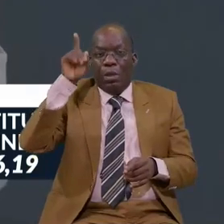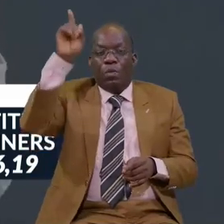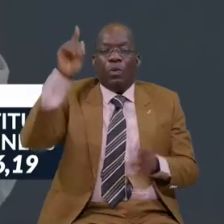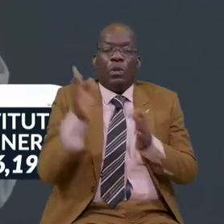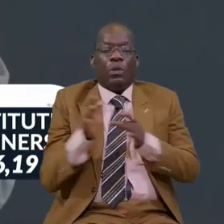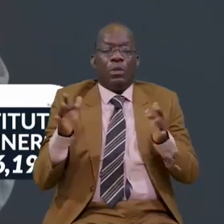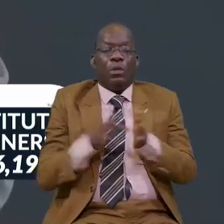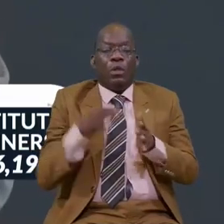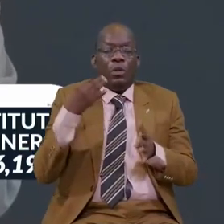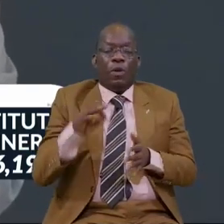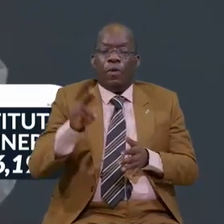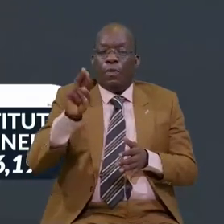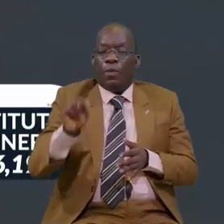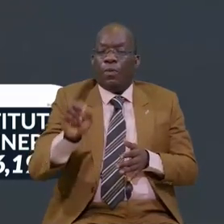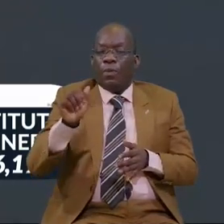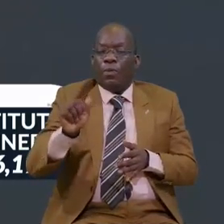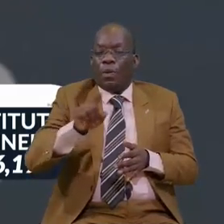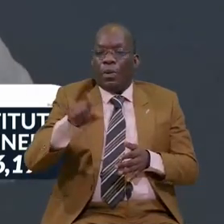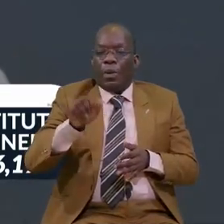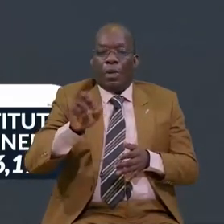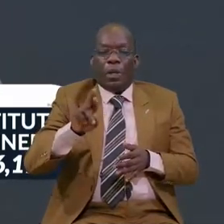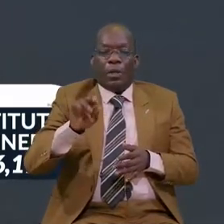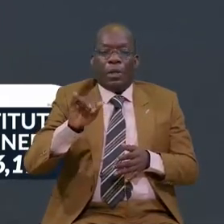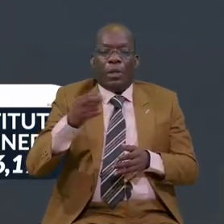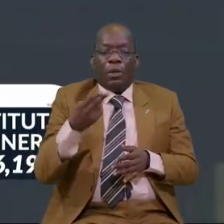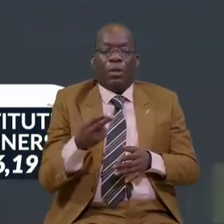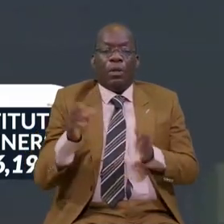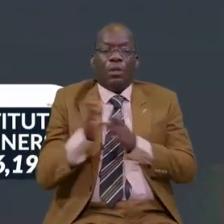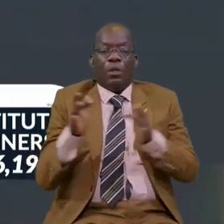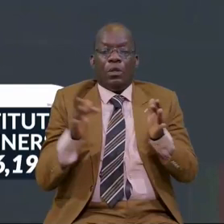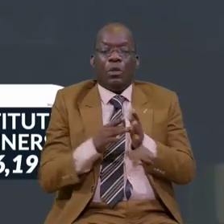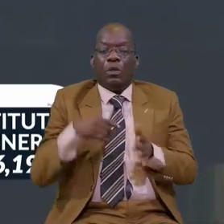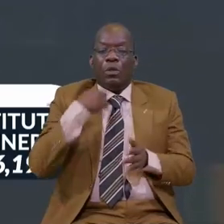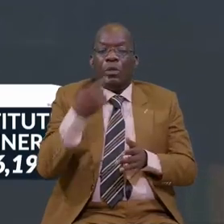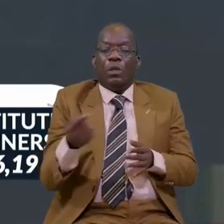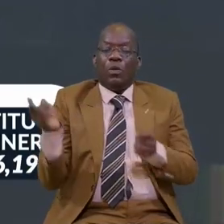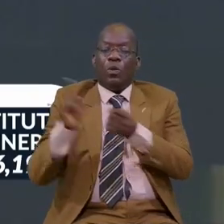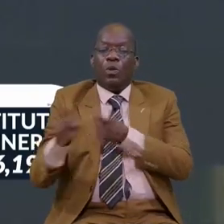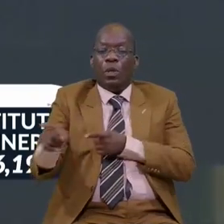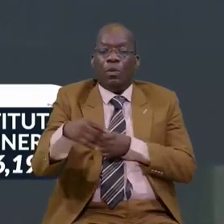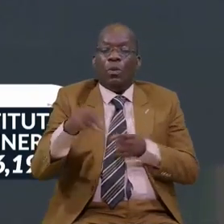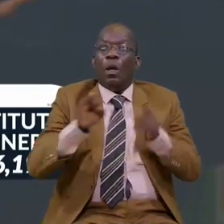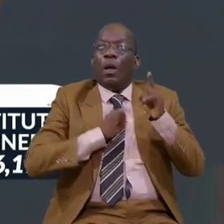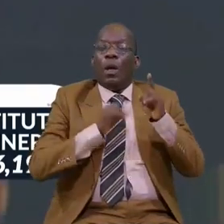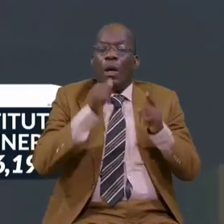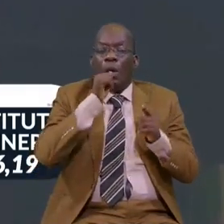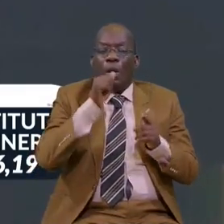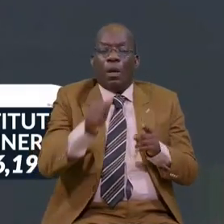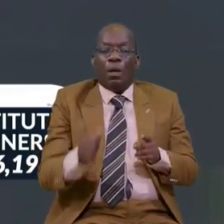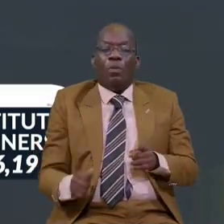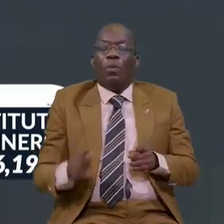Verset 5. Ils lui répondirent, « Jésus de Nazareth. » Jésus leur dit, «